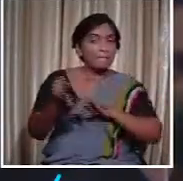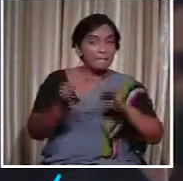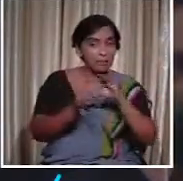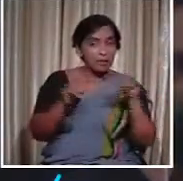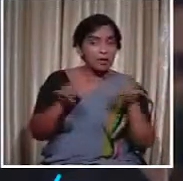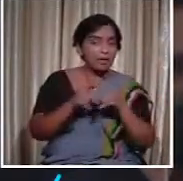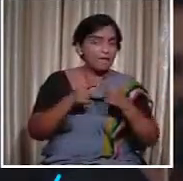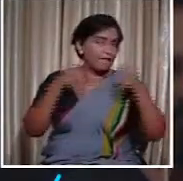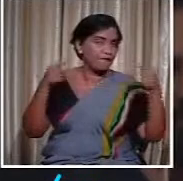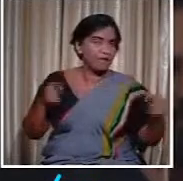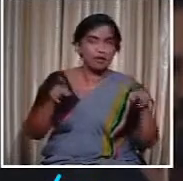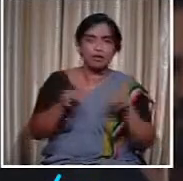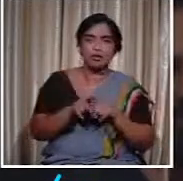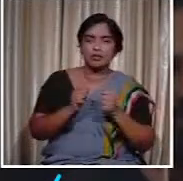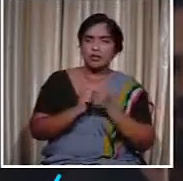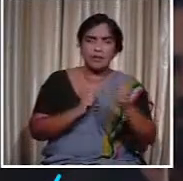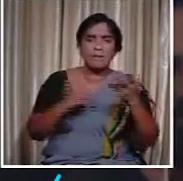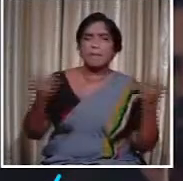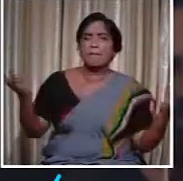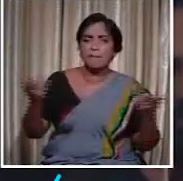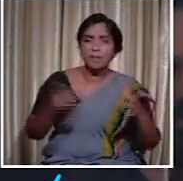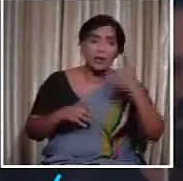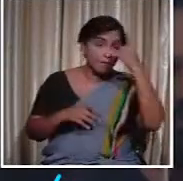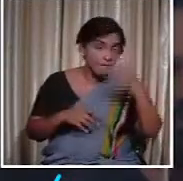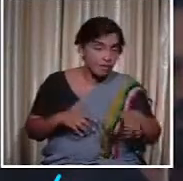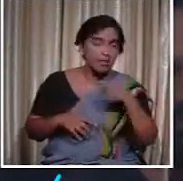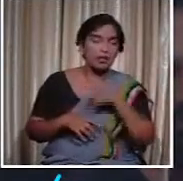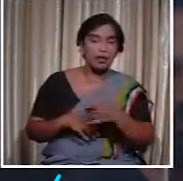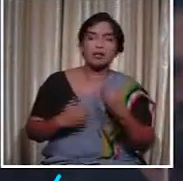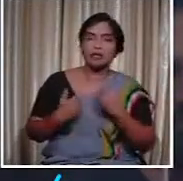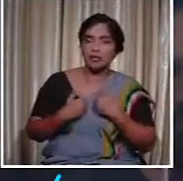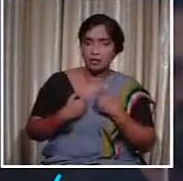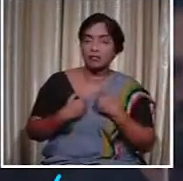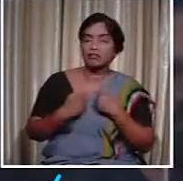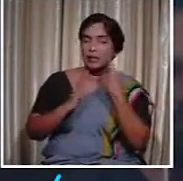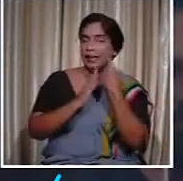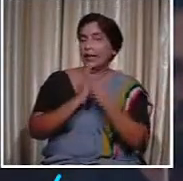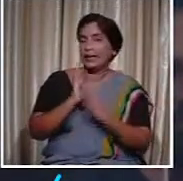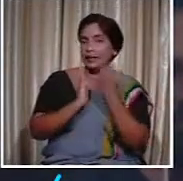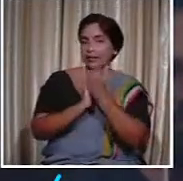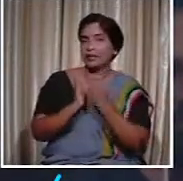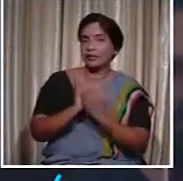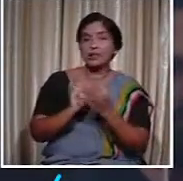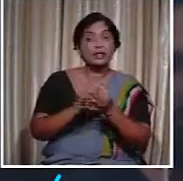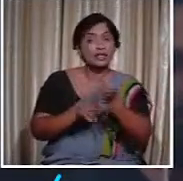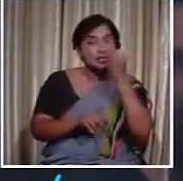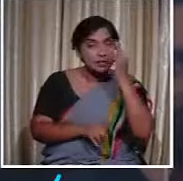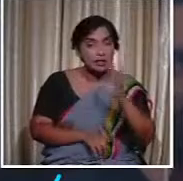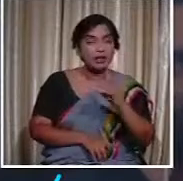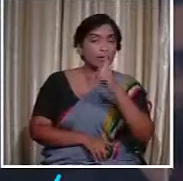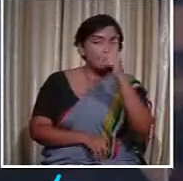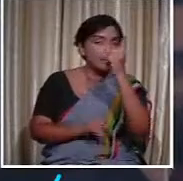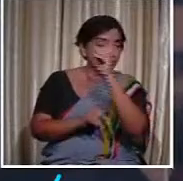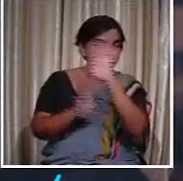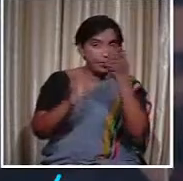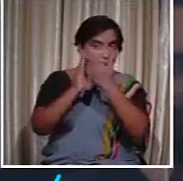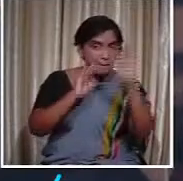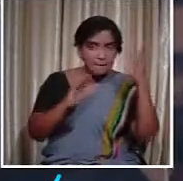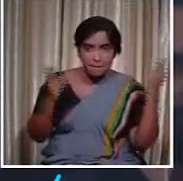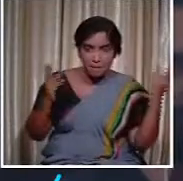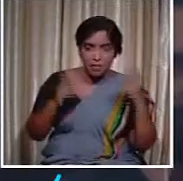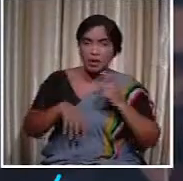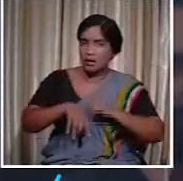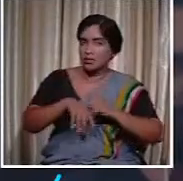ප්‍රජාතන්ත්‍රවාදී විරෝධී විදියට එකඟ වෙන්න බෑ. ඒ නිසා තමයි අපි කොන්දේසි දාලා ජනාධිපතිතුමාට එකපාරට අයින් වෙන්න බැරි නම්